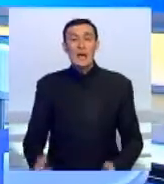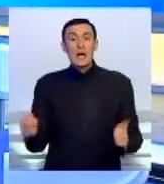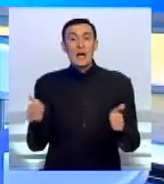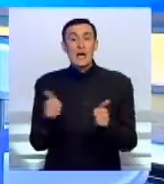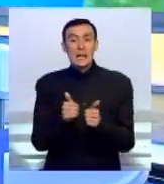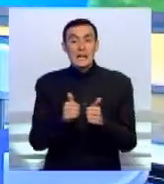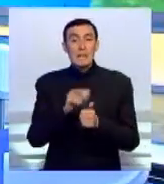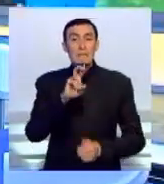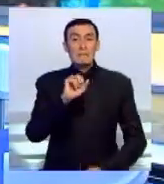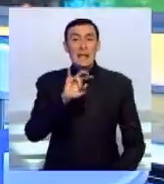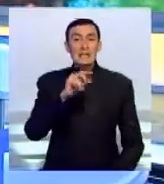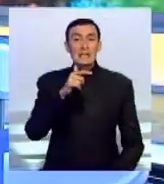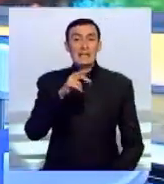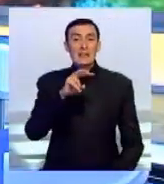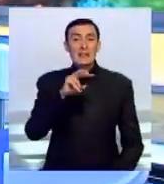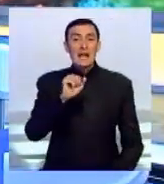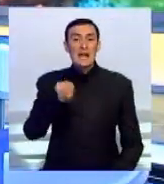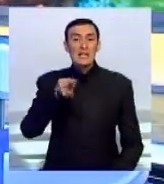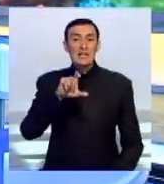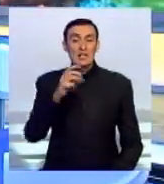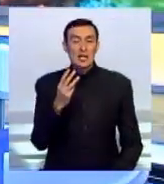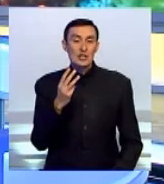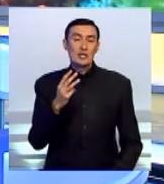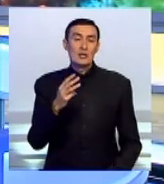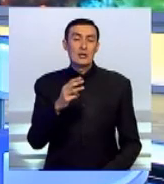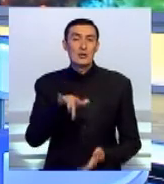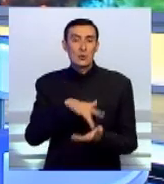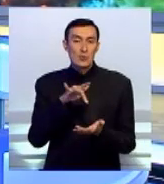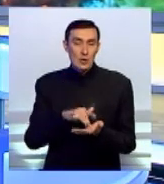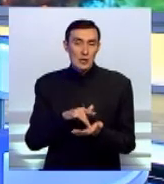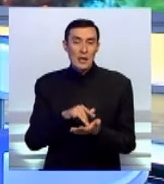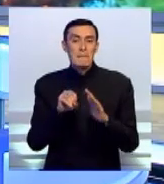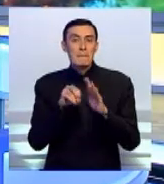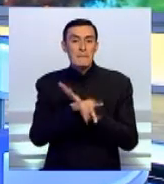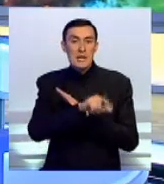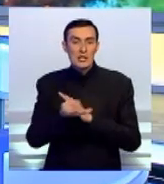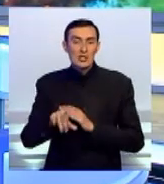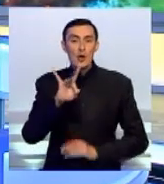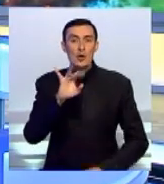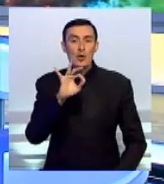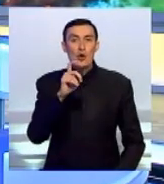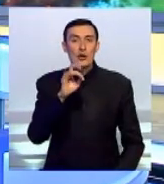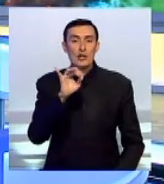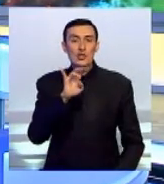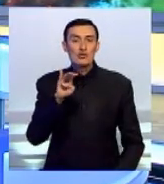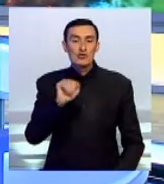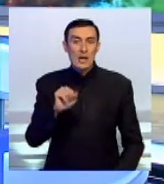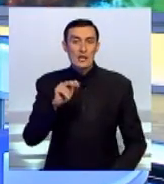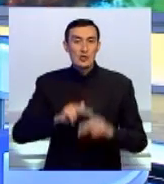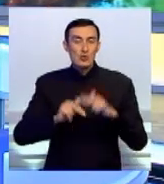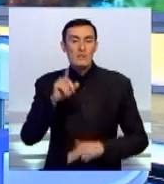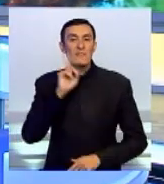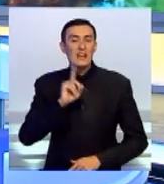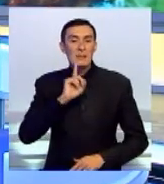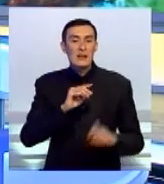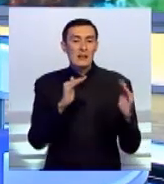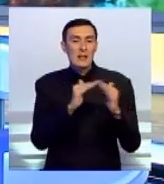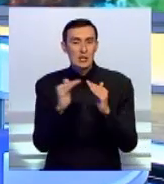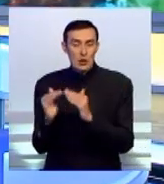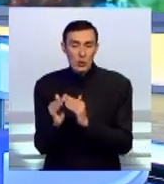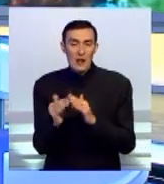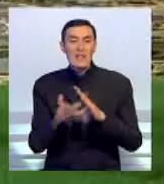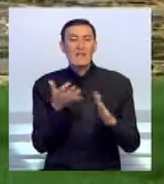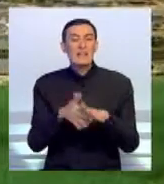Рядом с бангладешским городом Кокс-Базар беженцы рохинджа возводят временное жилье. Мест в официальных лагерях не